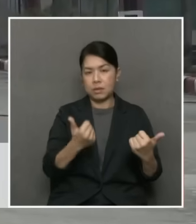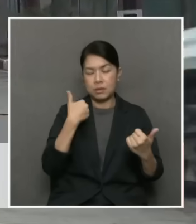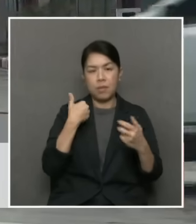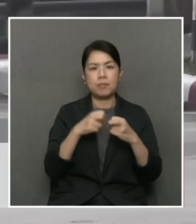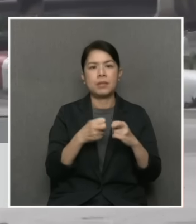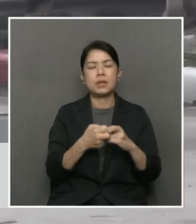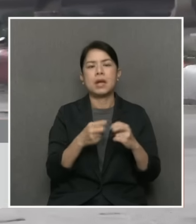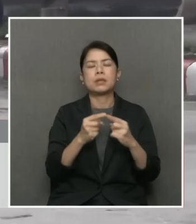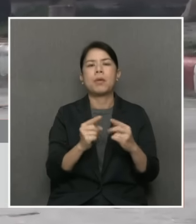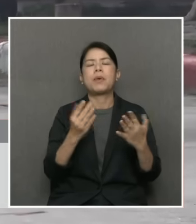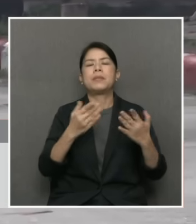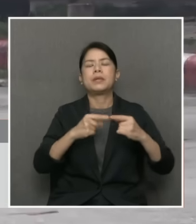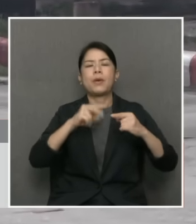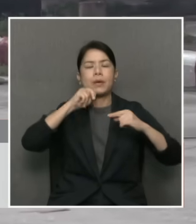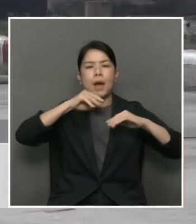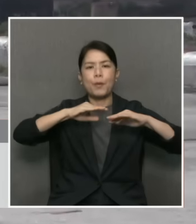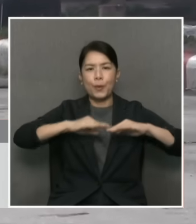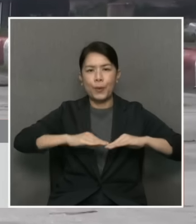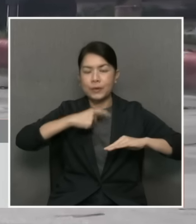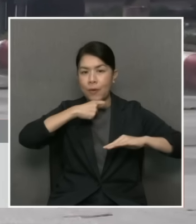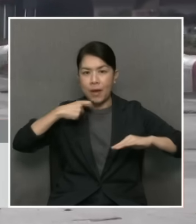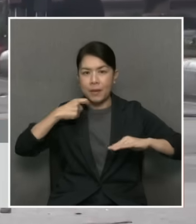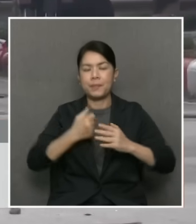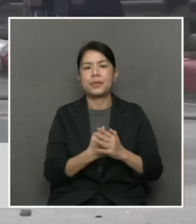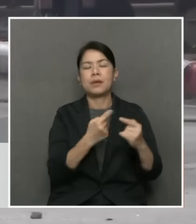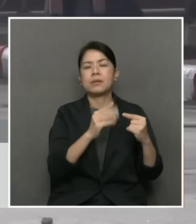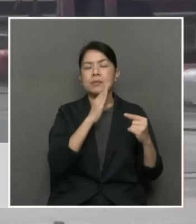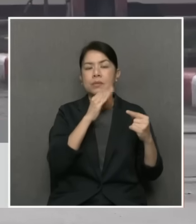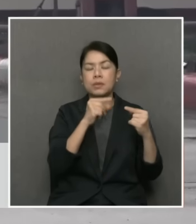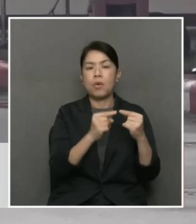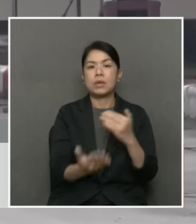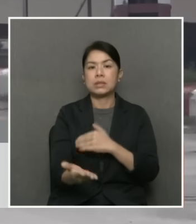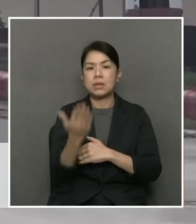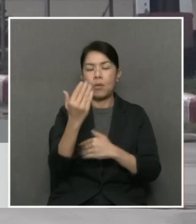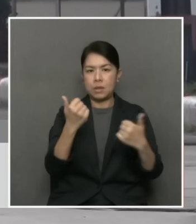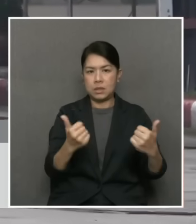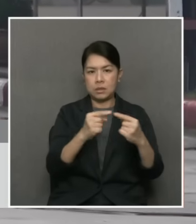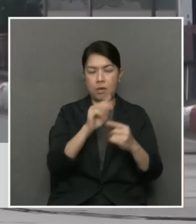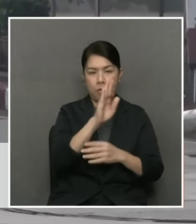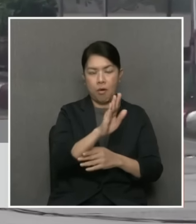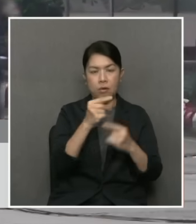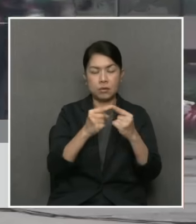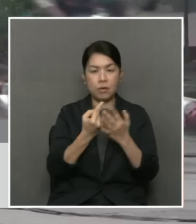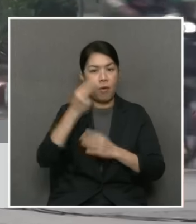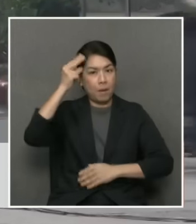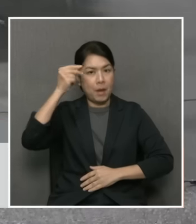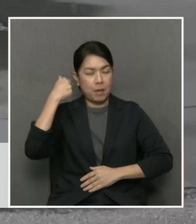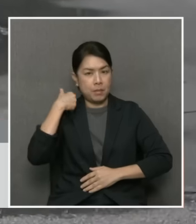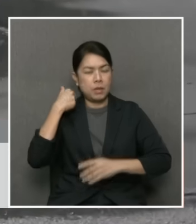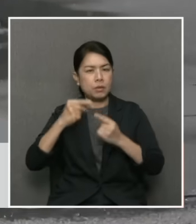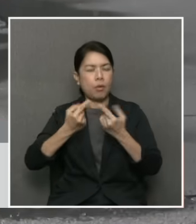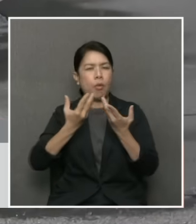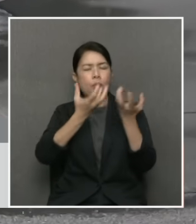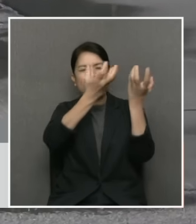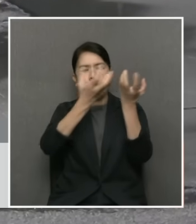พื้นที่แล้วแต่อย่างไรก็ตามค่ะสำหรับสภาพอากาศที่ลำปางเช้านี้ท้องฟ้ายังคงเต็มไปด้วยกลุ่มเมฆฝนนะ